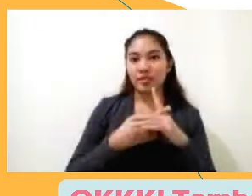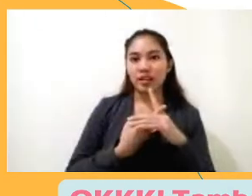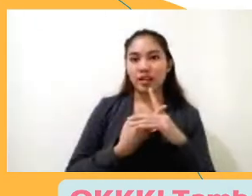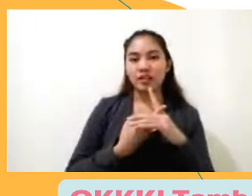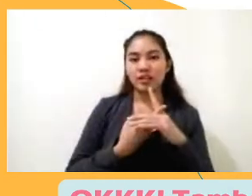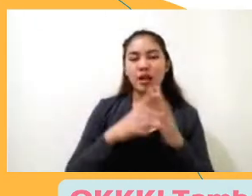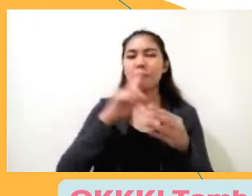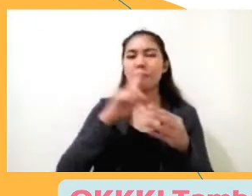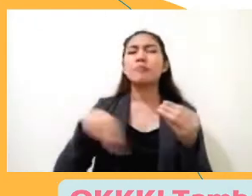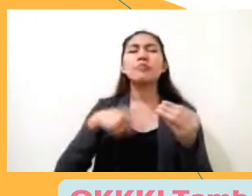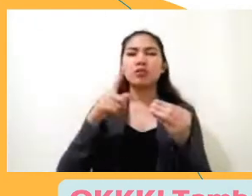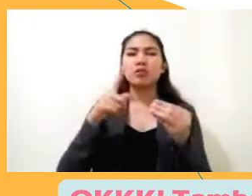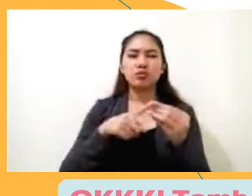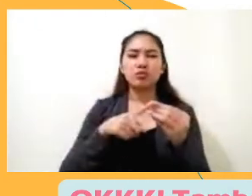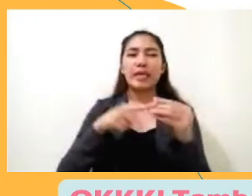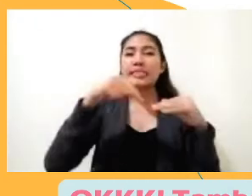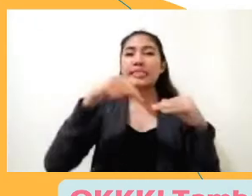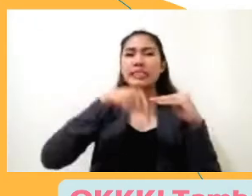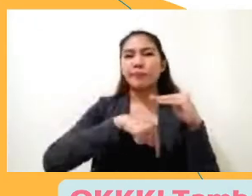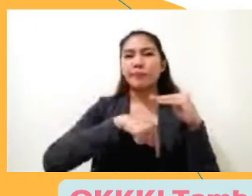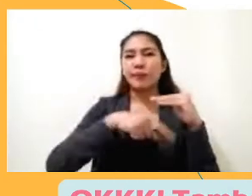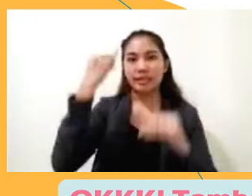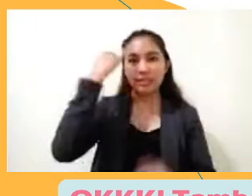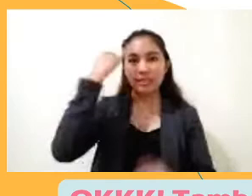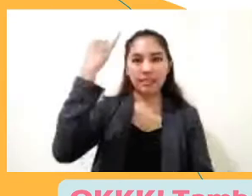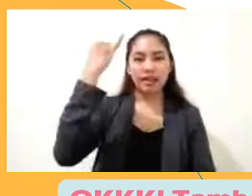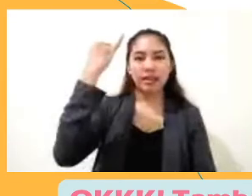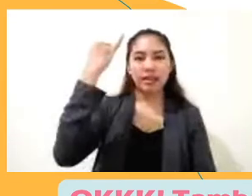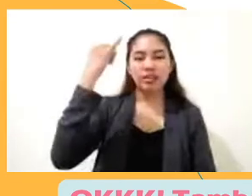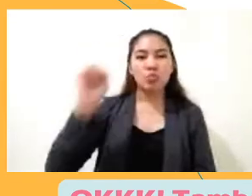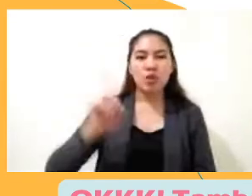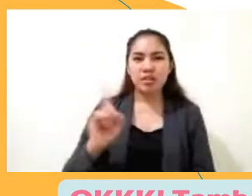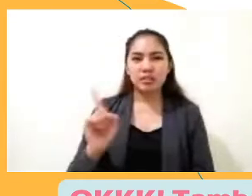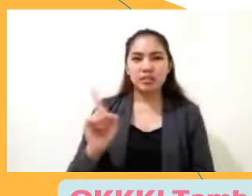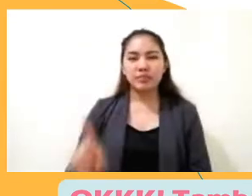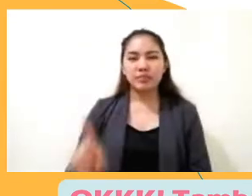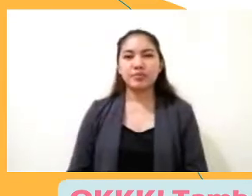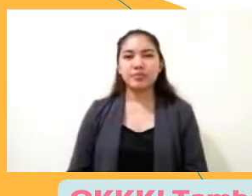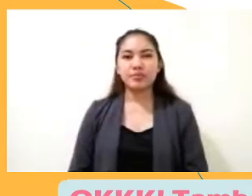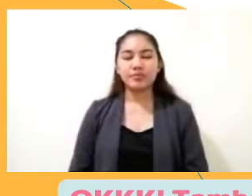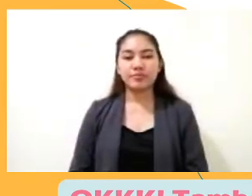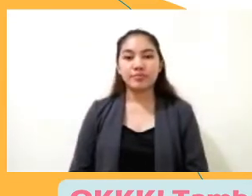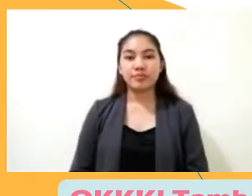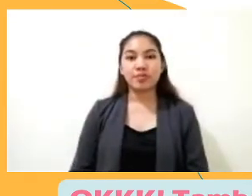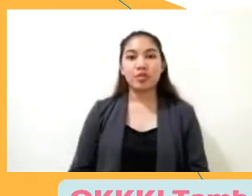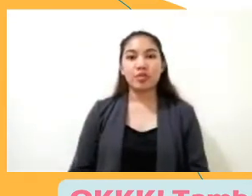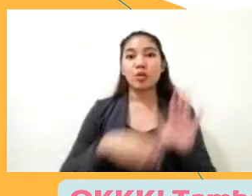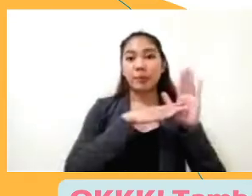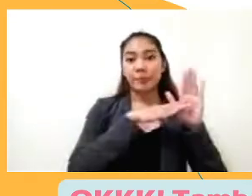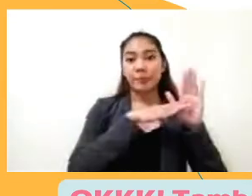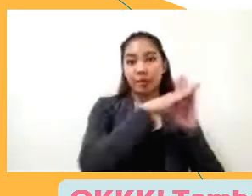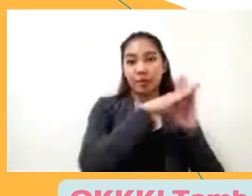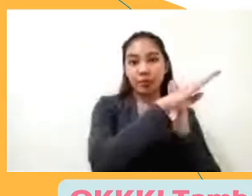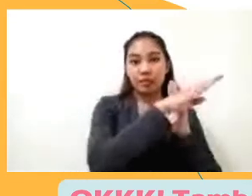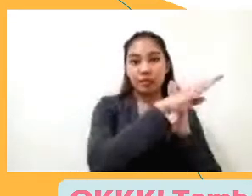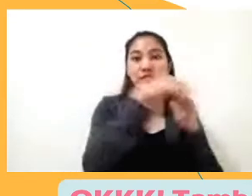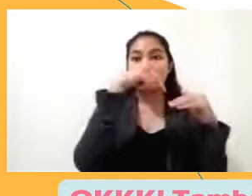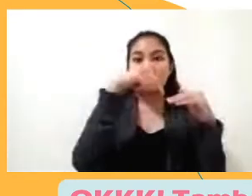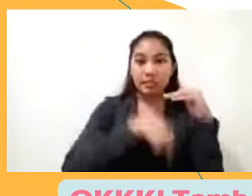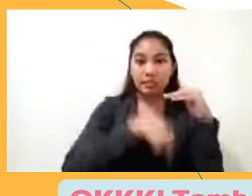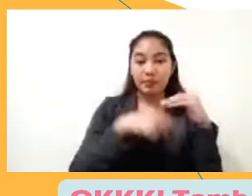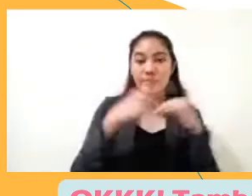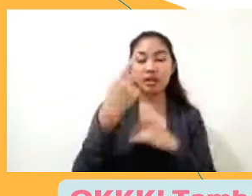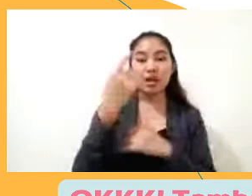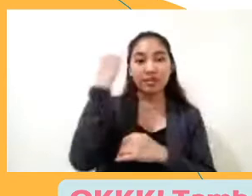metaphorical doon sa idea ng pag-unlad or development na inihambing ito ni